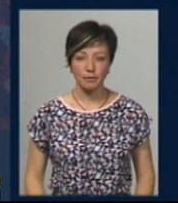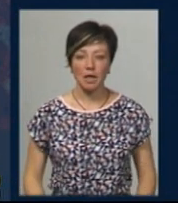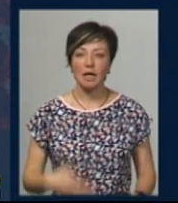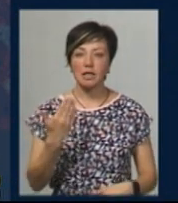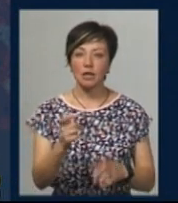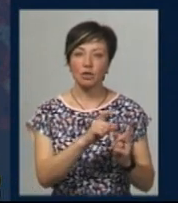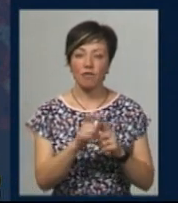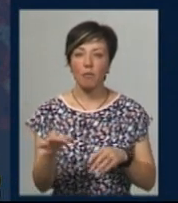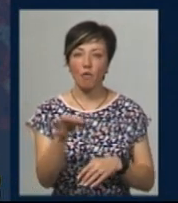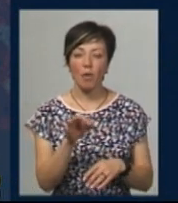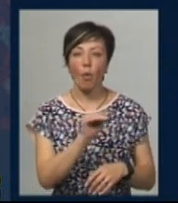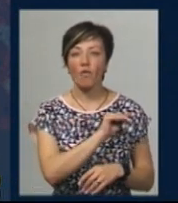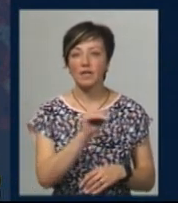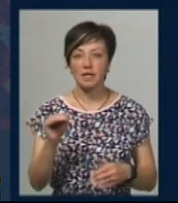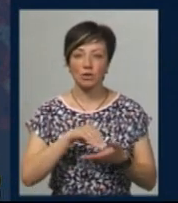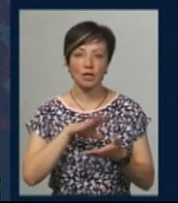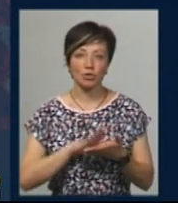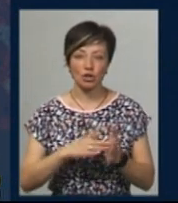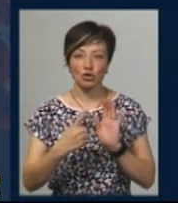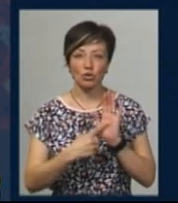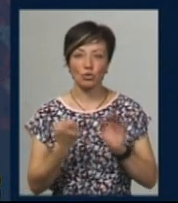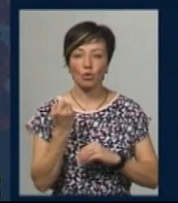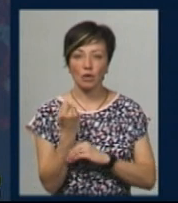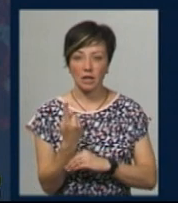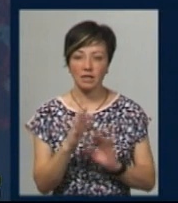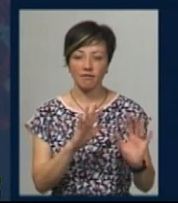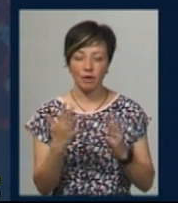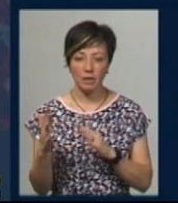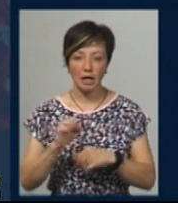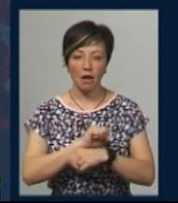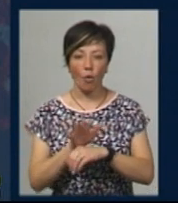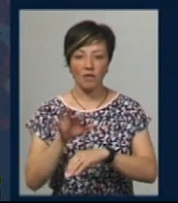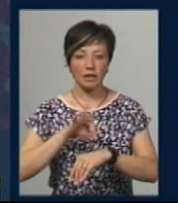її словами, в області офіційно зареєстрованих 611 випадків на